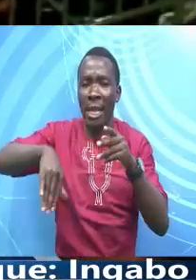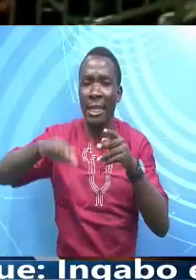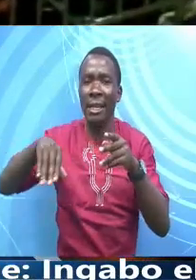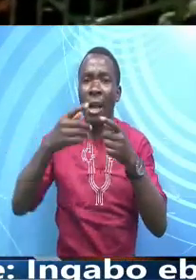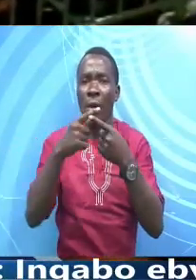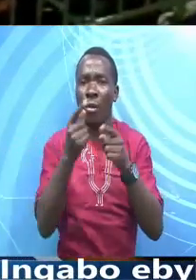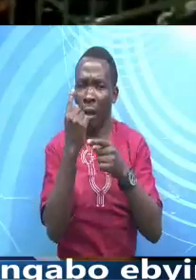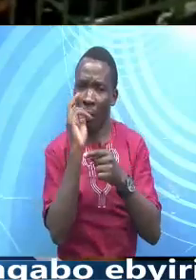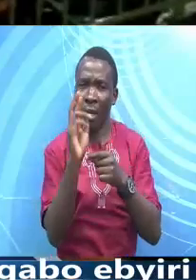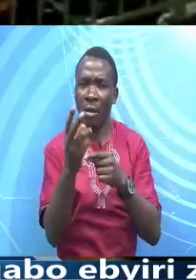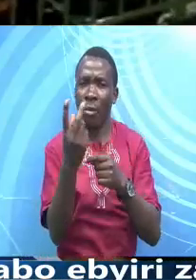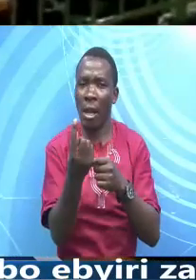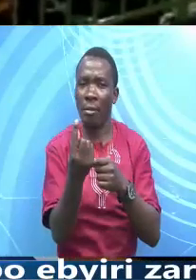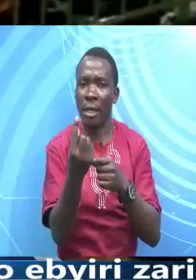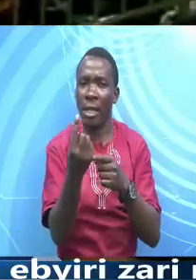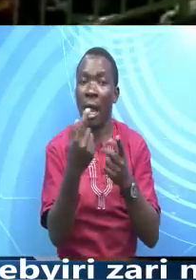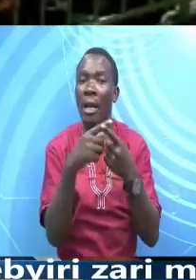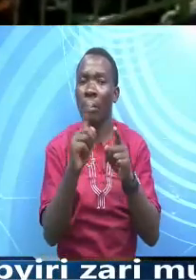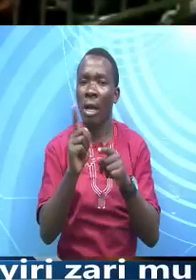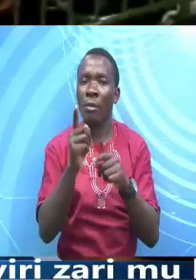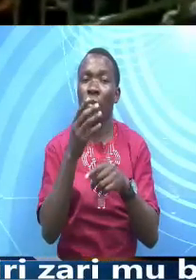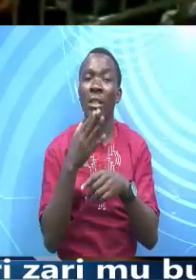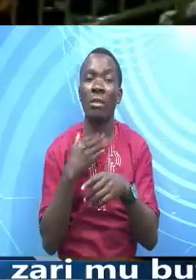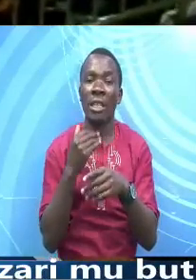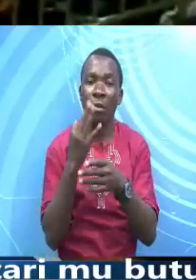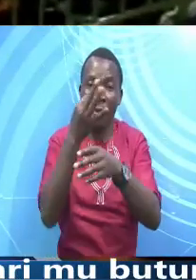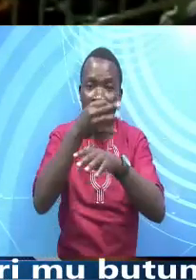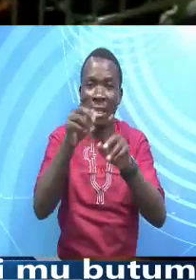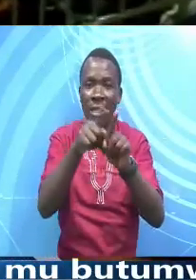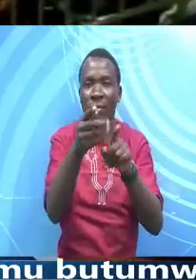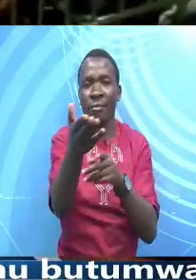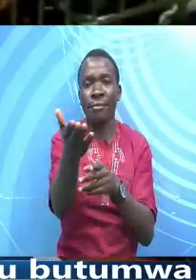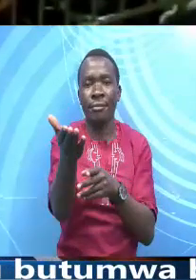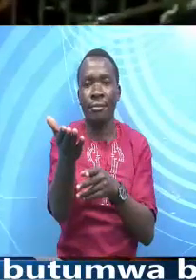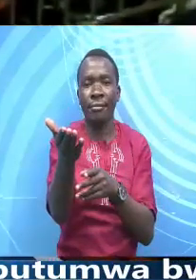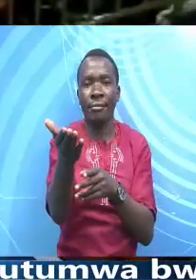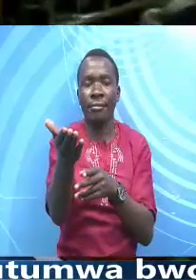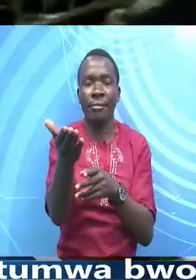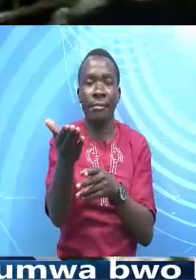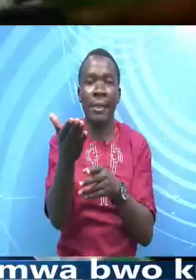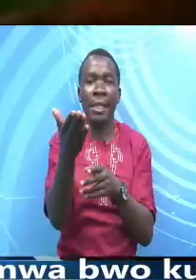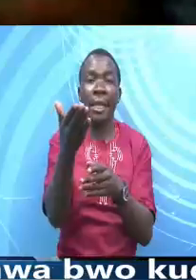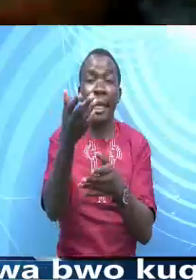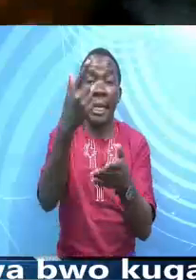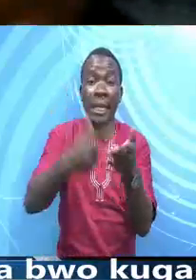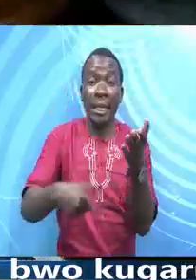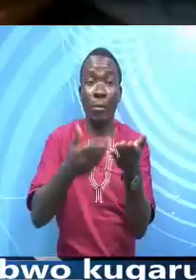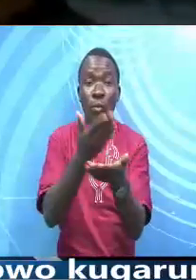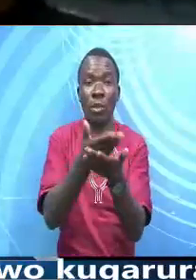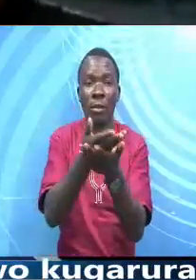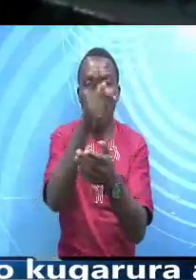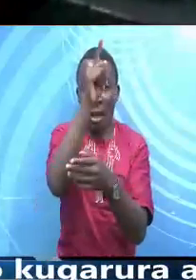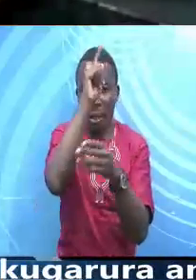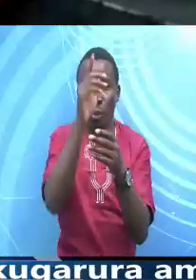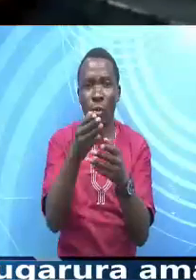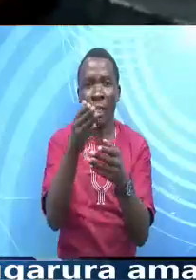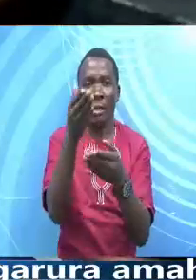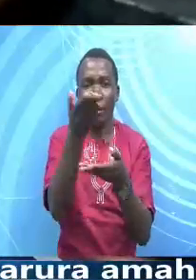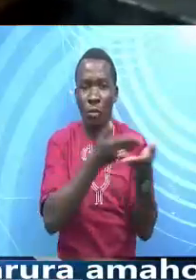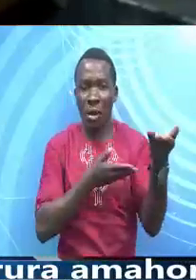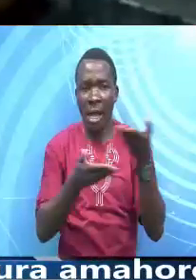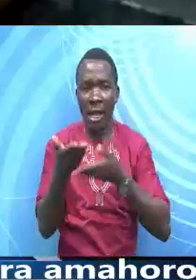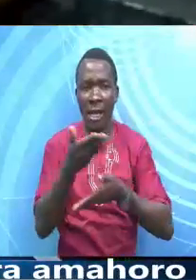gusa nabo ntabwo tuba twifuza ko byagera ahangaha ni iki musaba abaturage mu bo twaganiriye mu masaha